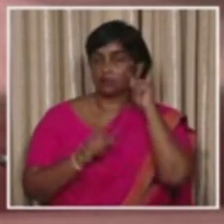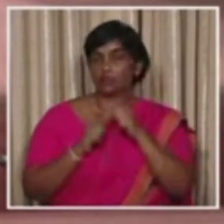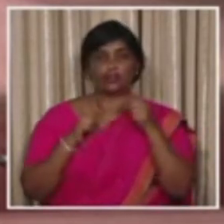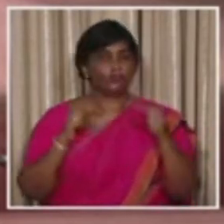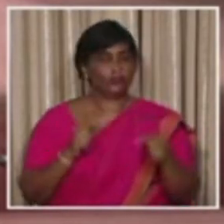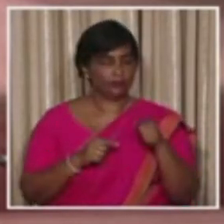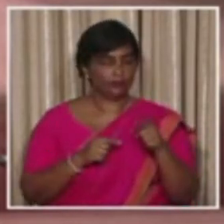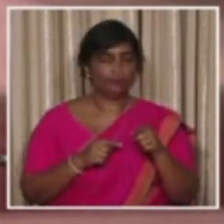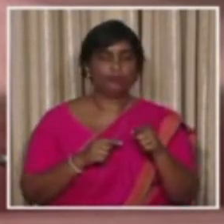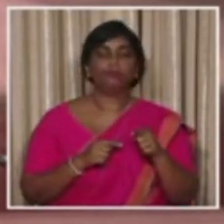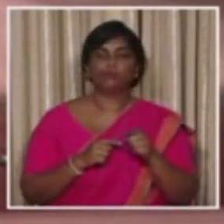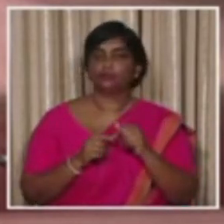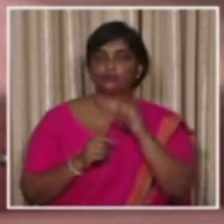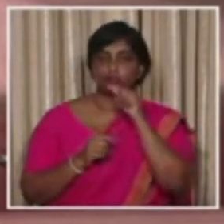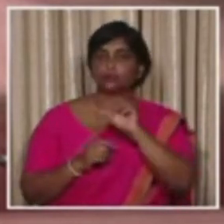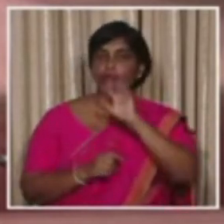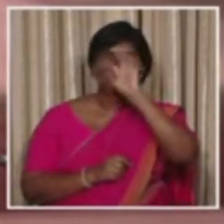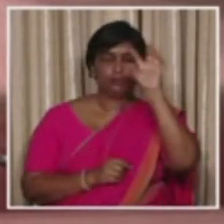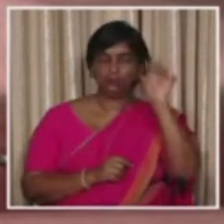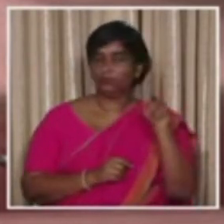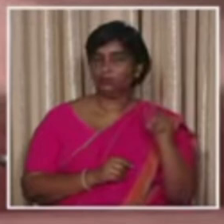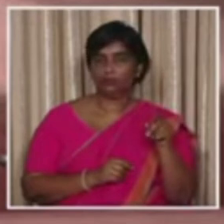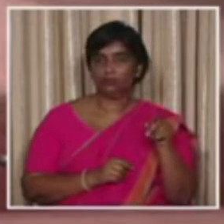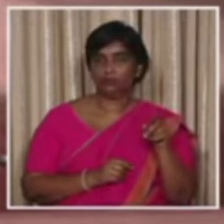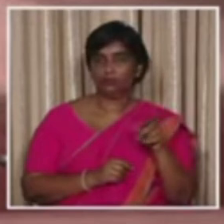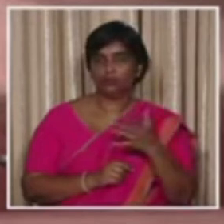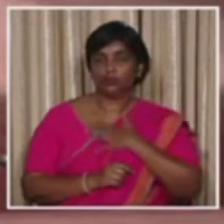எந்தவித நாடும் குரல் கொடுக்கவில்லையோ,